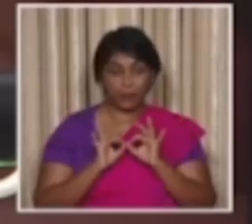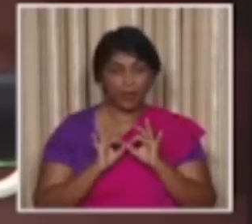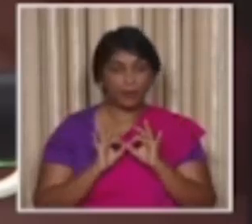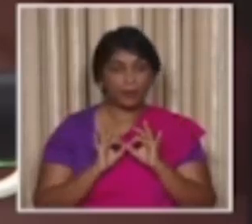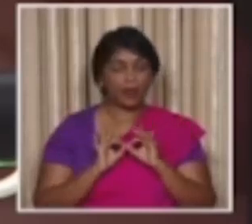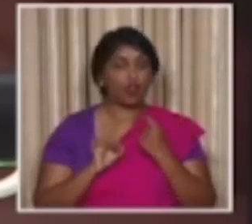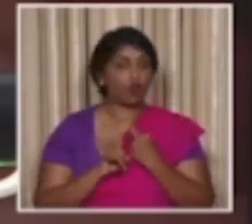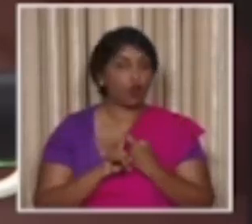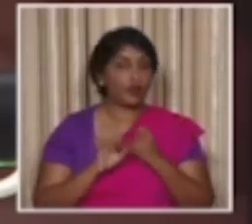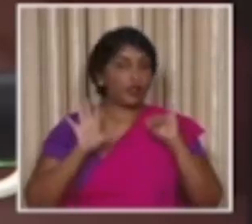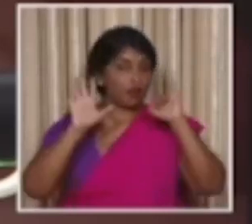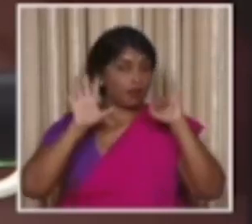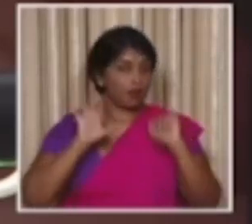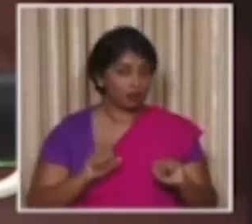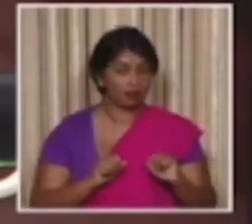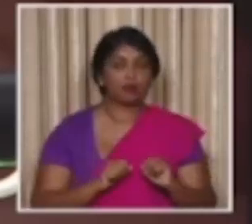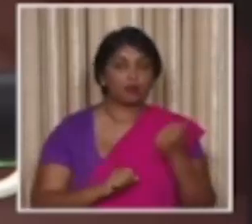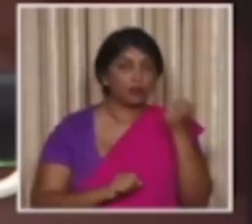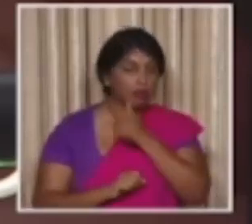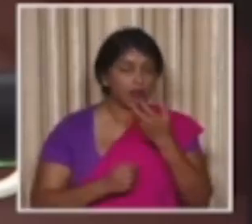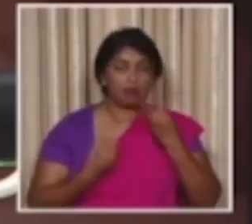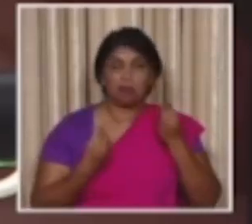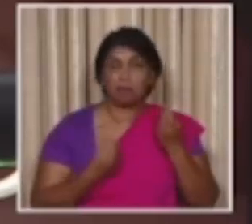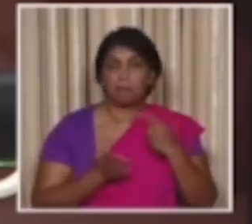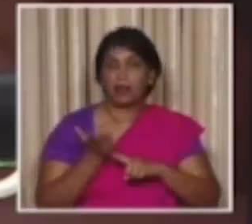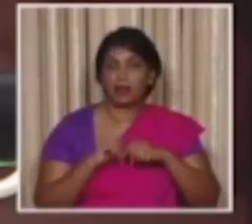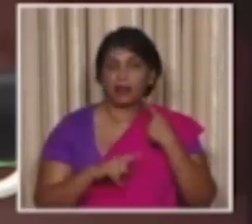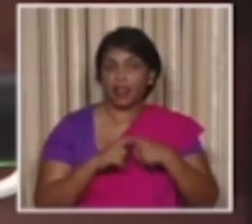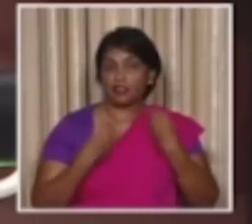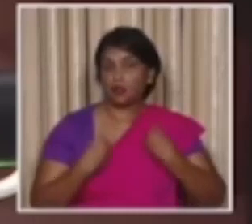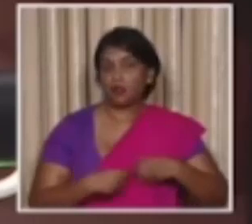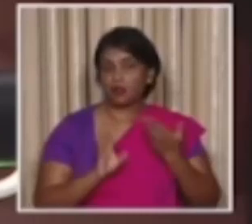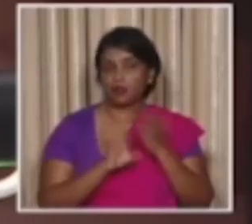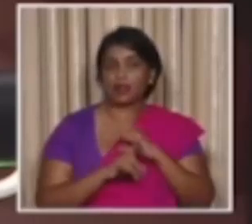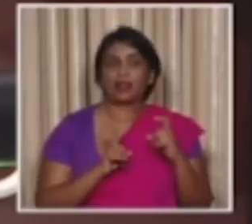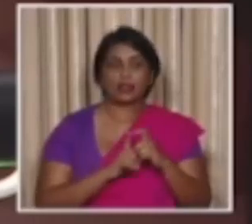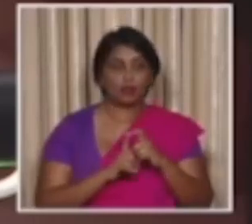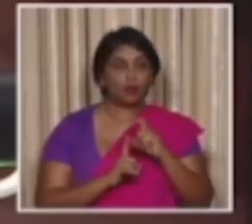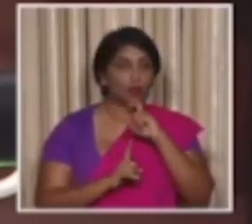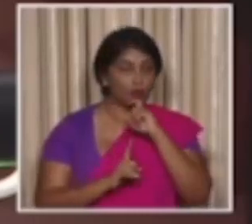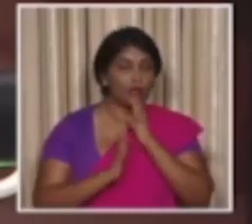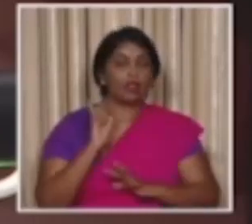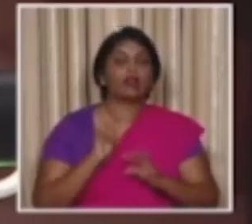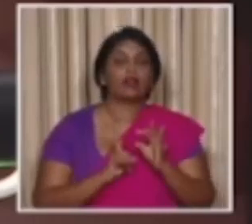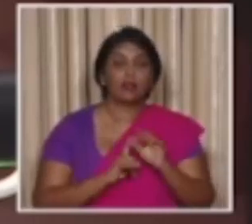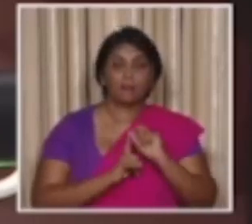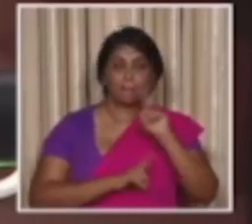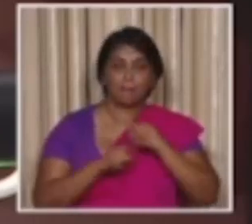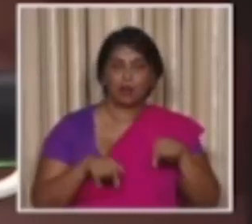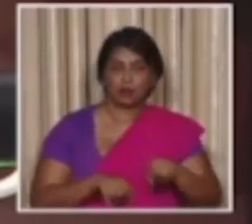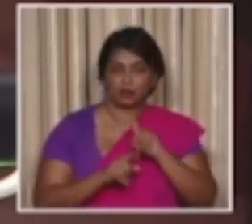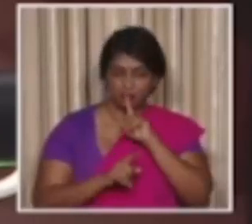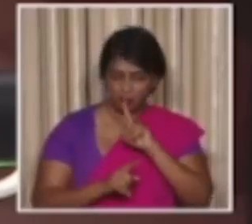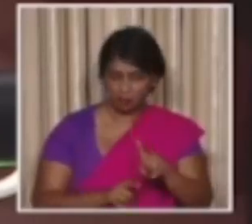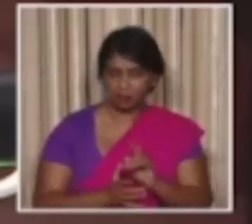රුපියල් කෝටි 6000ක සුරාබදු අහිවීමෙන් පාඩු සිදු වූ බව පසුගිය දෙසැම්බර් මාසයේ අධිකරණ අමාත්‍යවරයා විසින් මේ පාර්ලිමේන්තුව ඉදිරිපත්